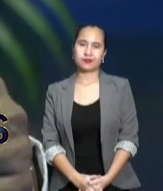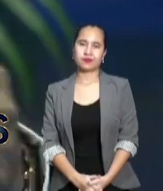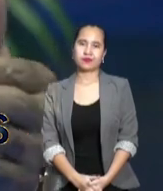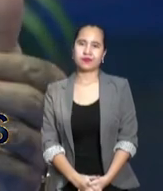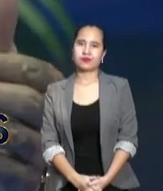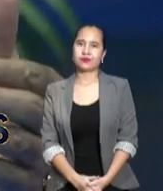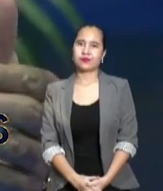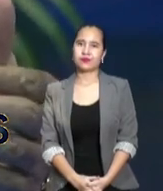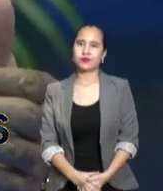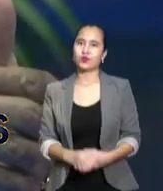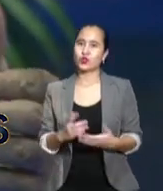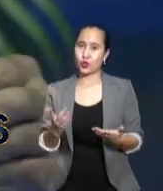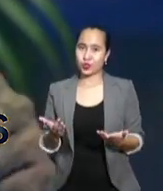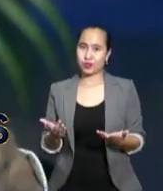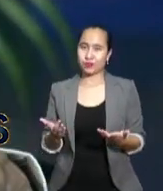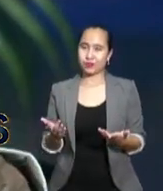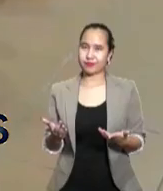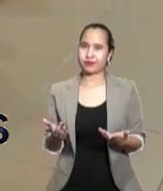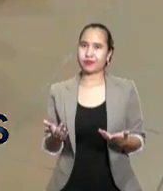Dus